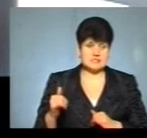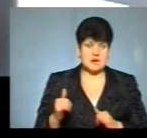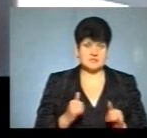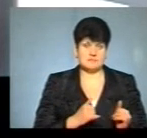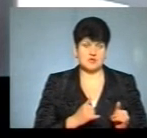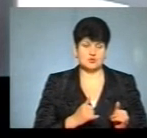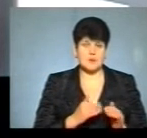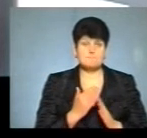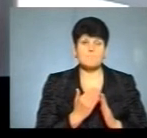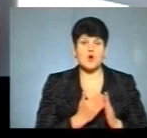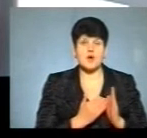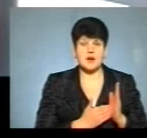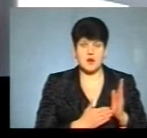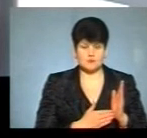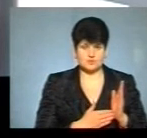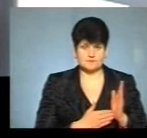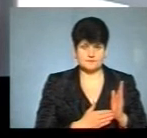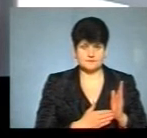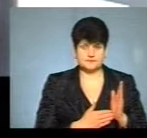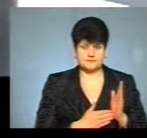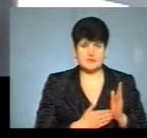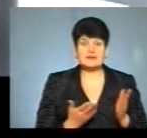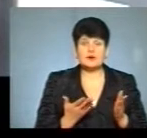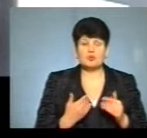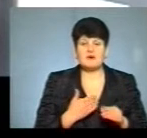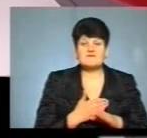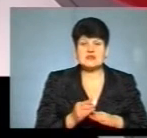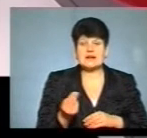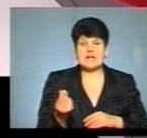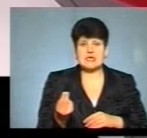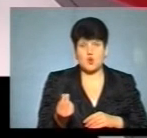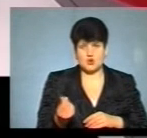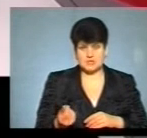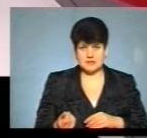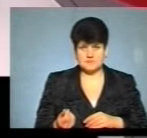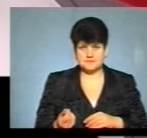забезпечували програму, на яку ми виділяли кошти, і